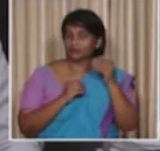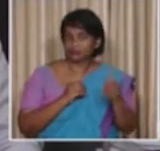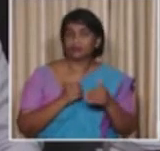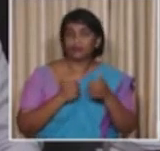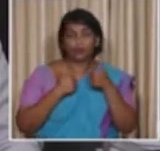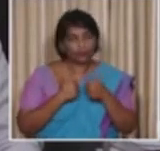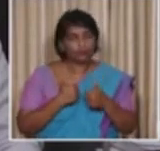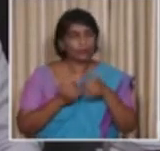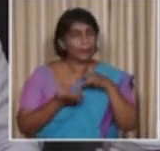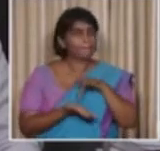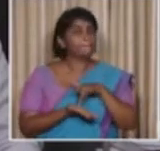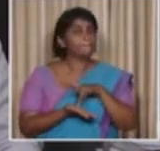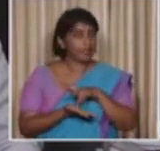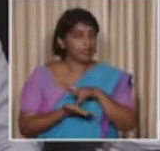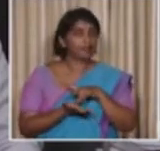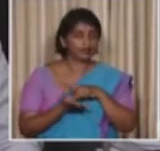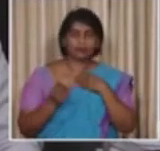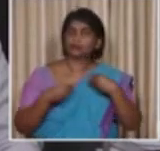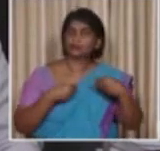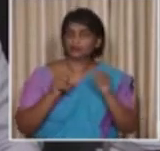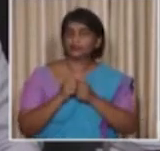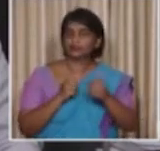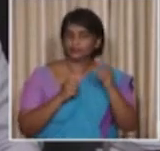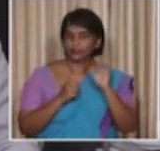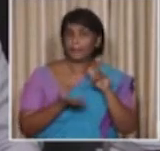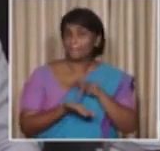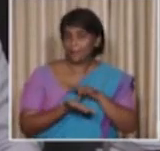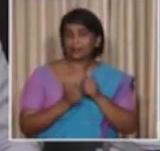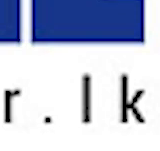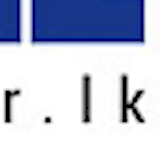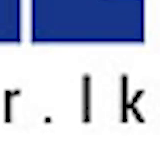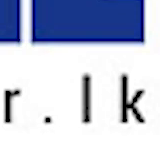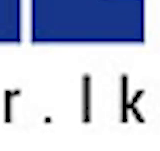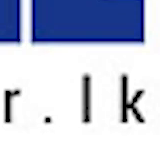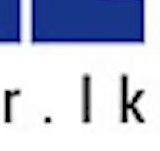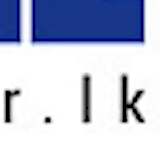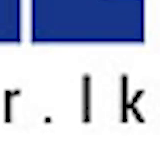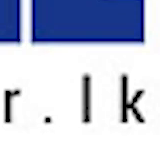බොහොම මධ්‍යස්ථ ප්‍රතිපත්තියකට අපි යා යුතුයි. මැද තැනකට අපි එන්නට ඕනේ.